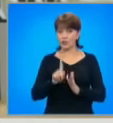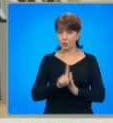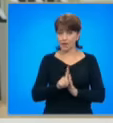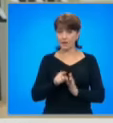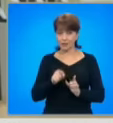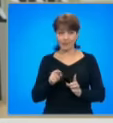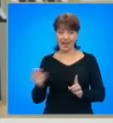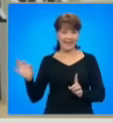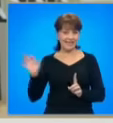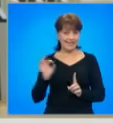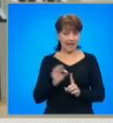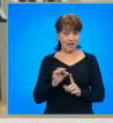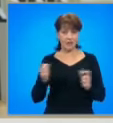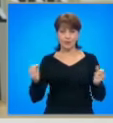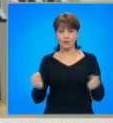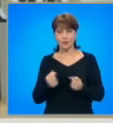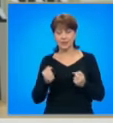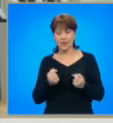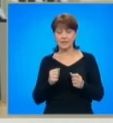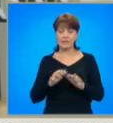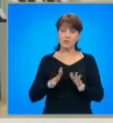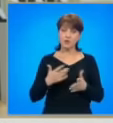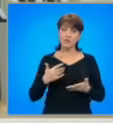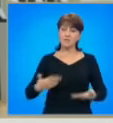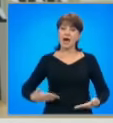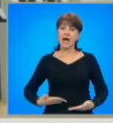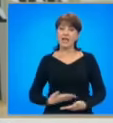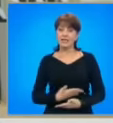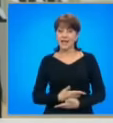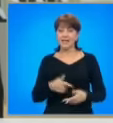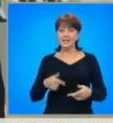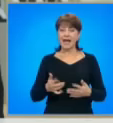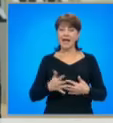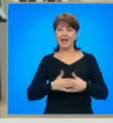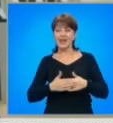наистина целенасочено действие, вероятно има интерес и такава инфраструктура да бъде